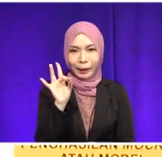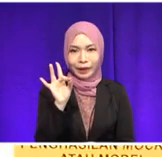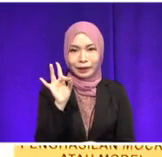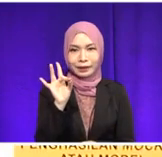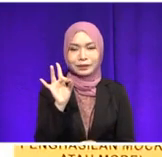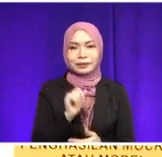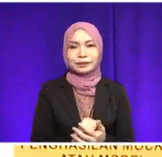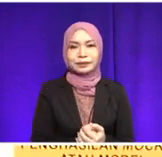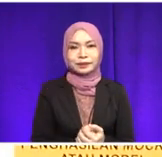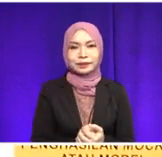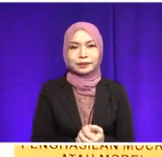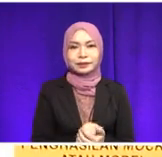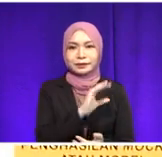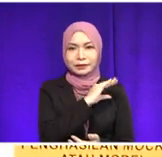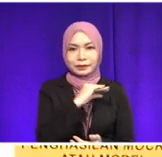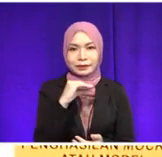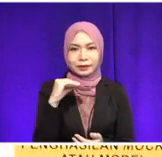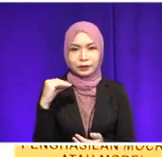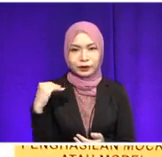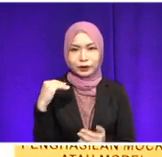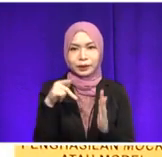juga ada prinsip